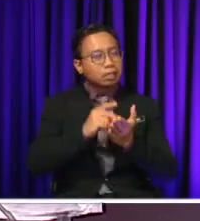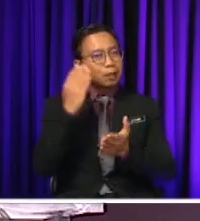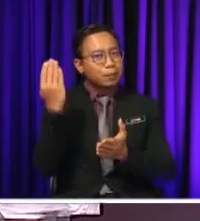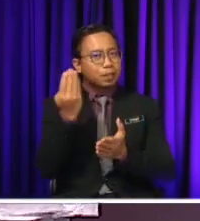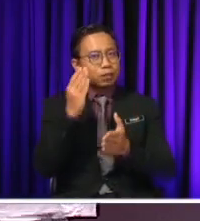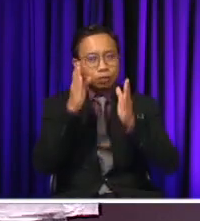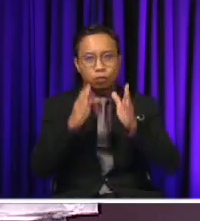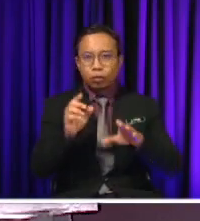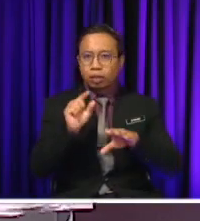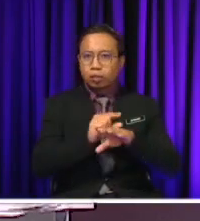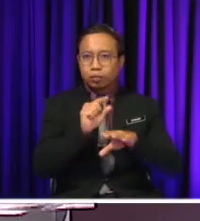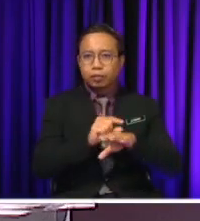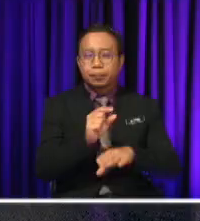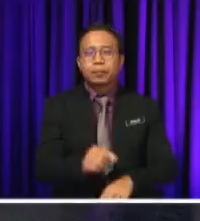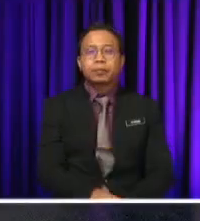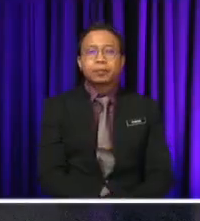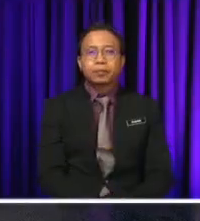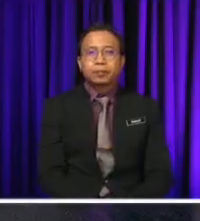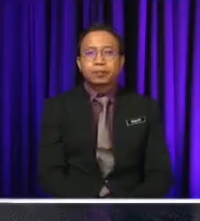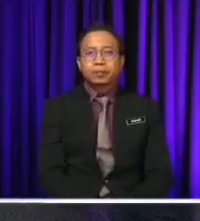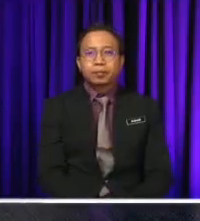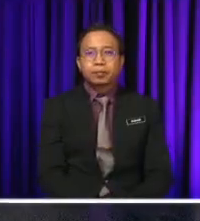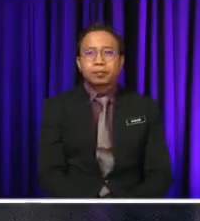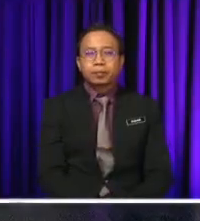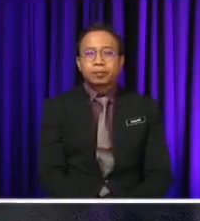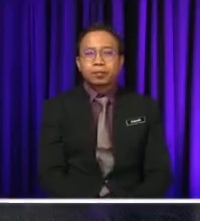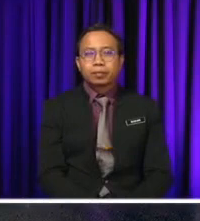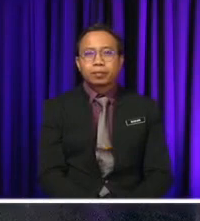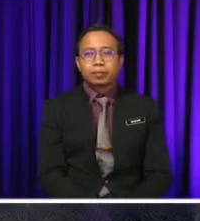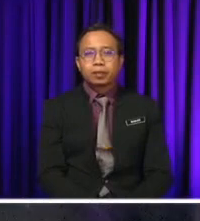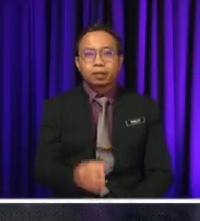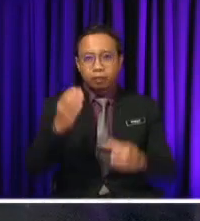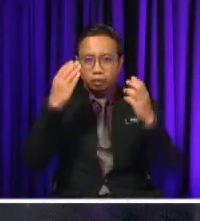guna ialah aku Bendera